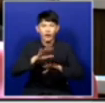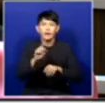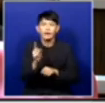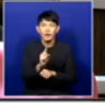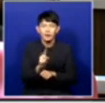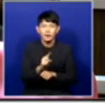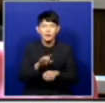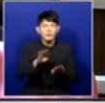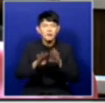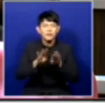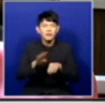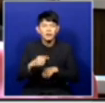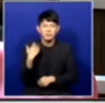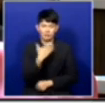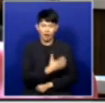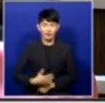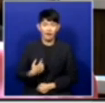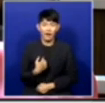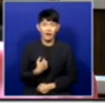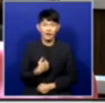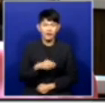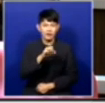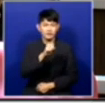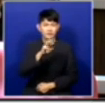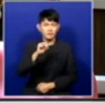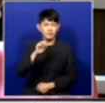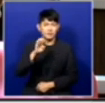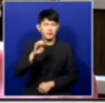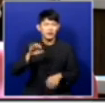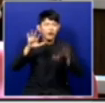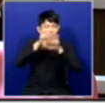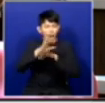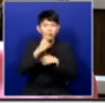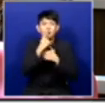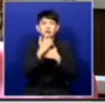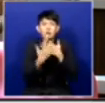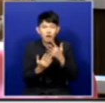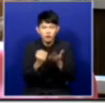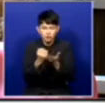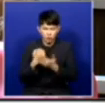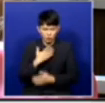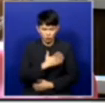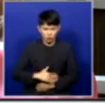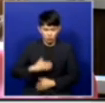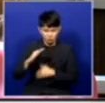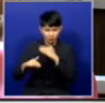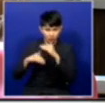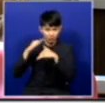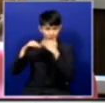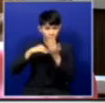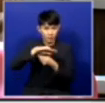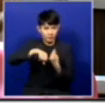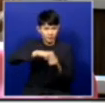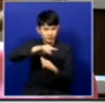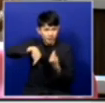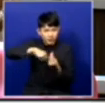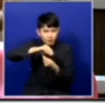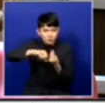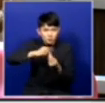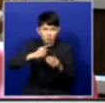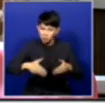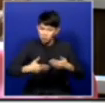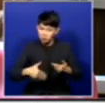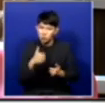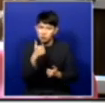ล่อเลี้ยงร่างกายให้มีความเจริญเติบโตเพราะเป็นพลังขับเคลื่อนเศรษฐกิจที่มีความสำคัญต่อระบบเศรษฐกิจของประเท